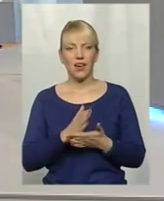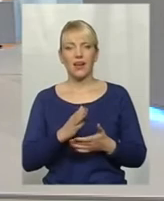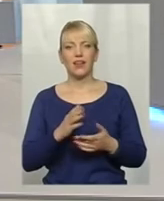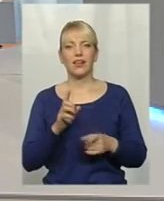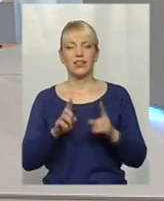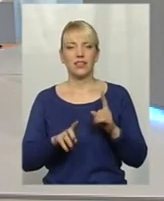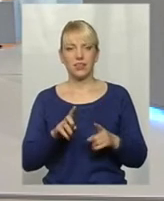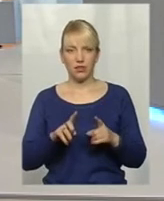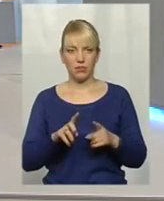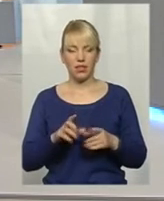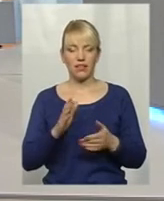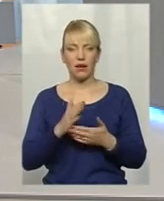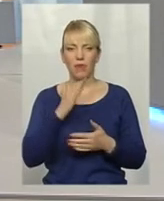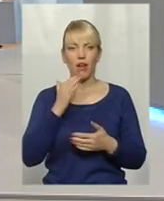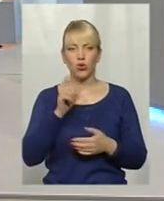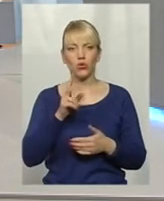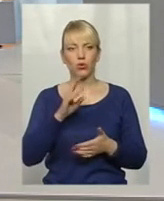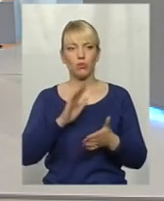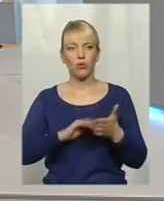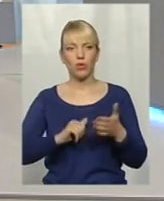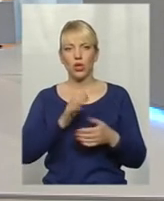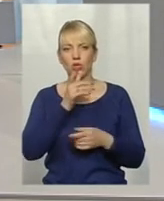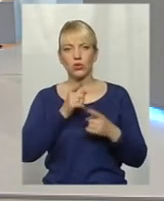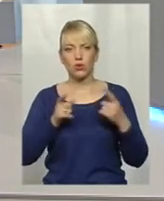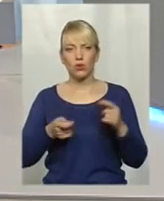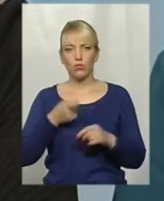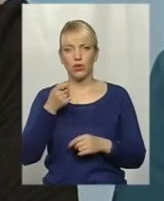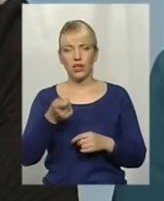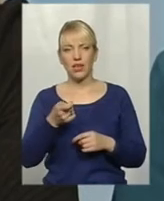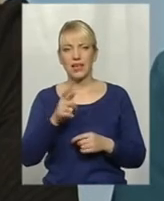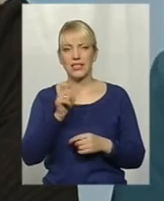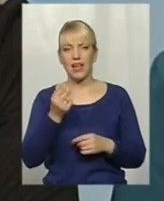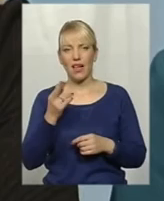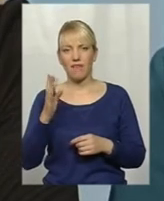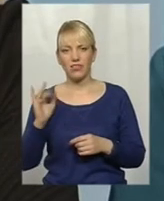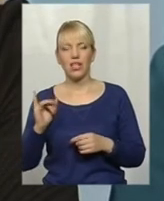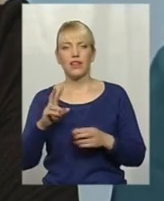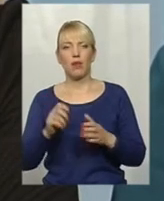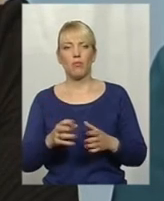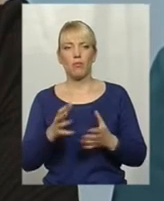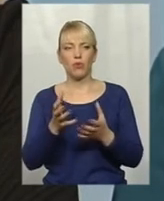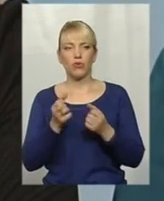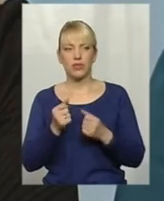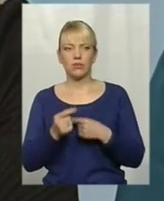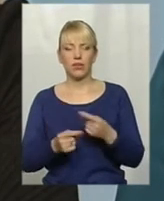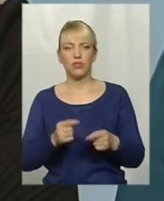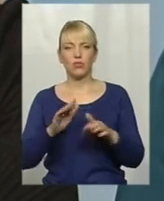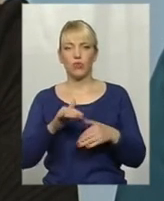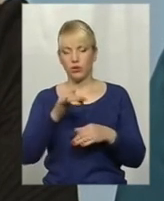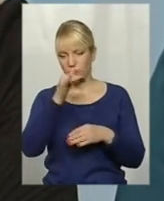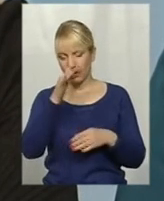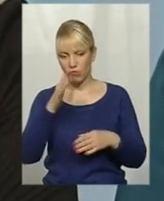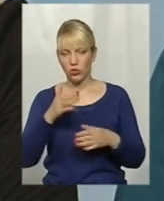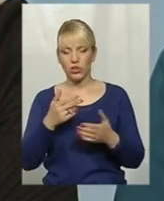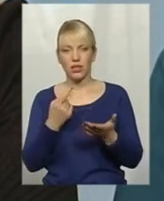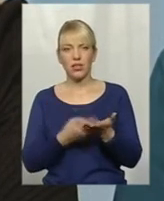людей, які, наприклад, пропускають строк подання заяви про прийняття спадщини, потім не можуть навести